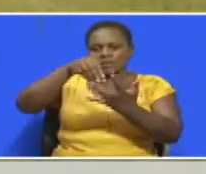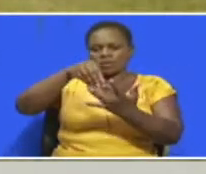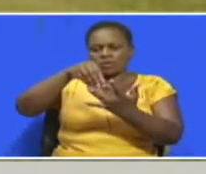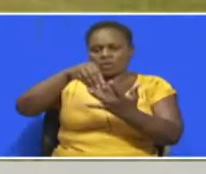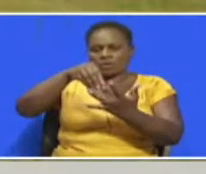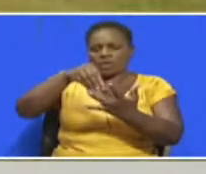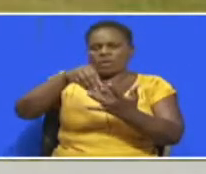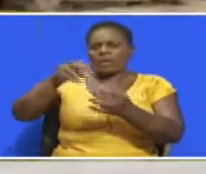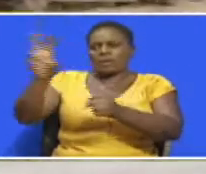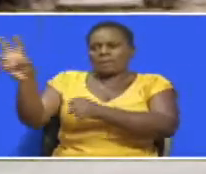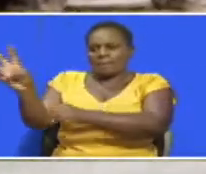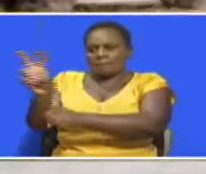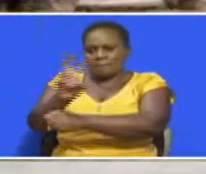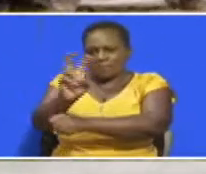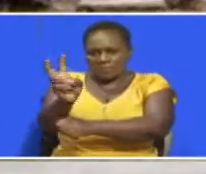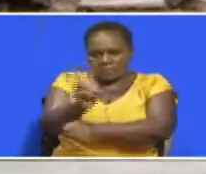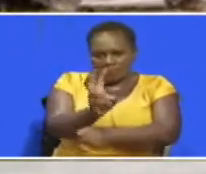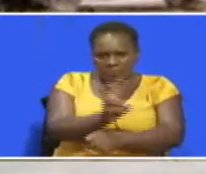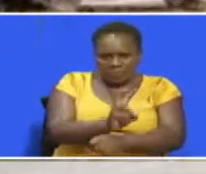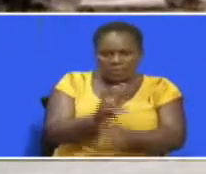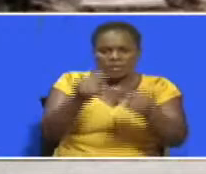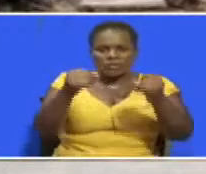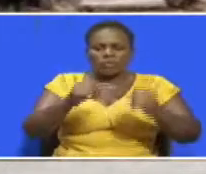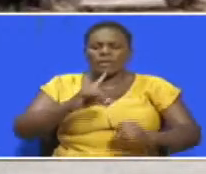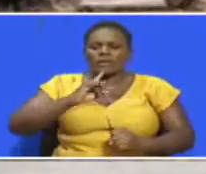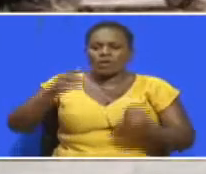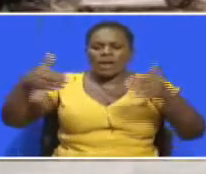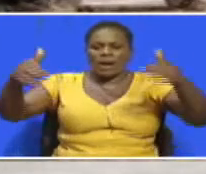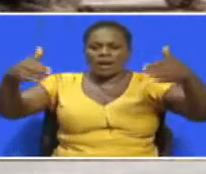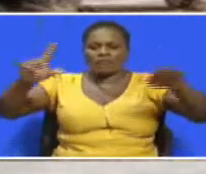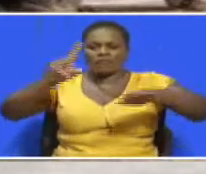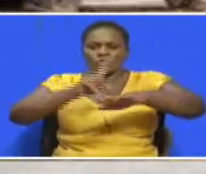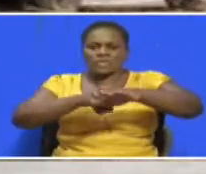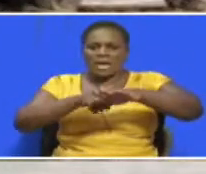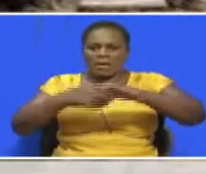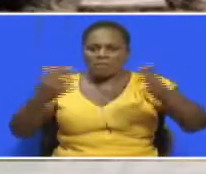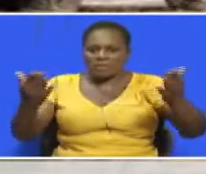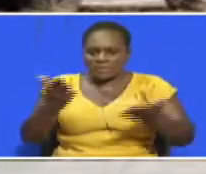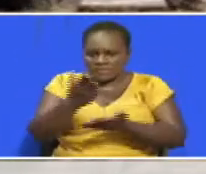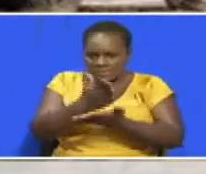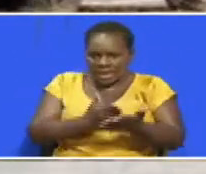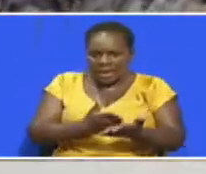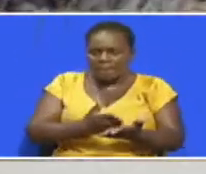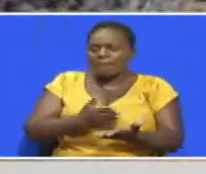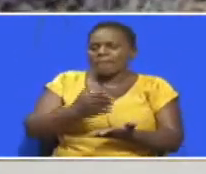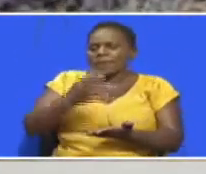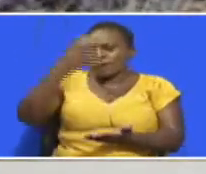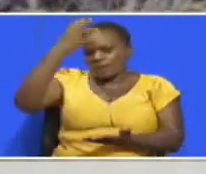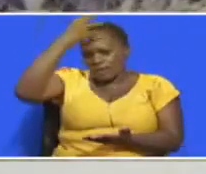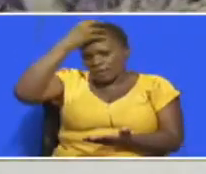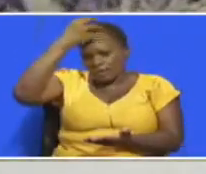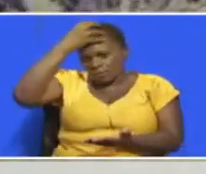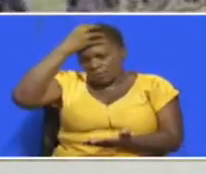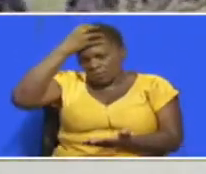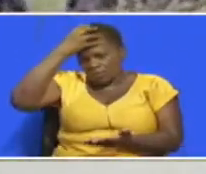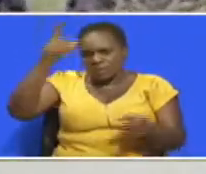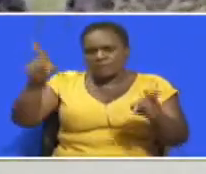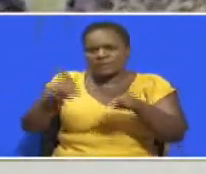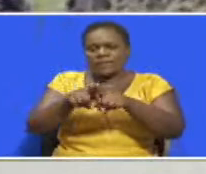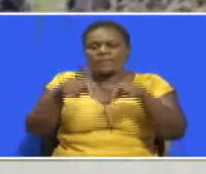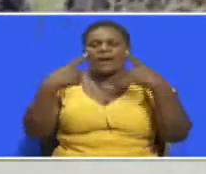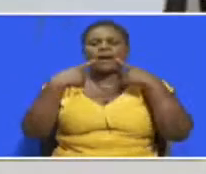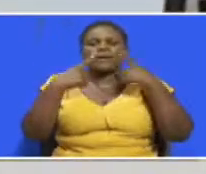ambacho kimekuwa kikishika doria kwa kutekeleza amri ya kafyu katika baadhi ya maeneo ya kaunti ya Lamu kama